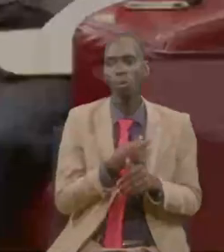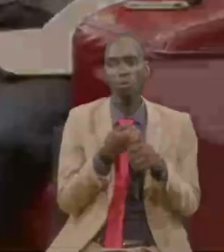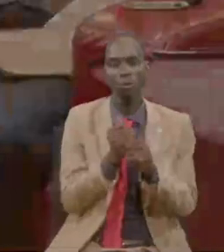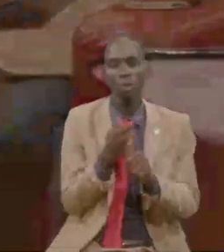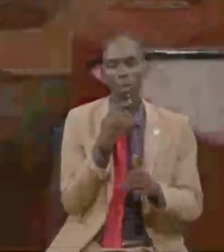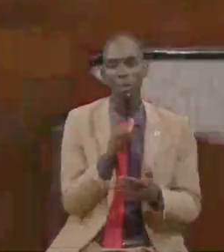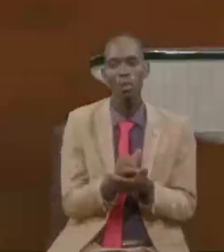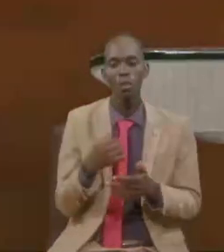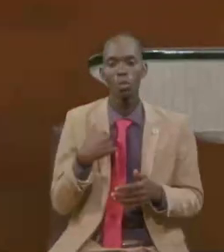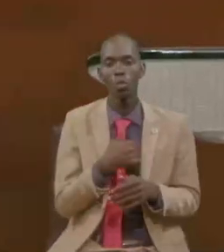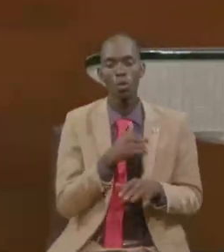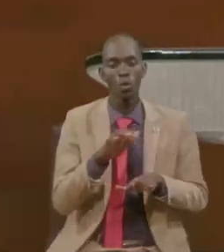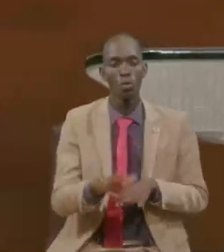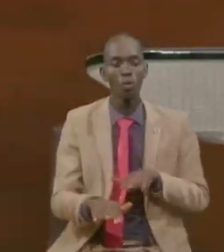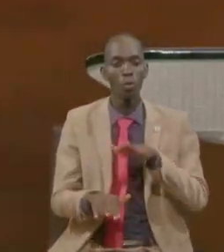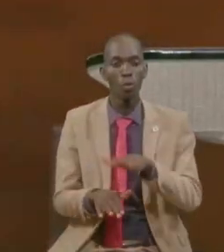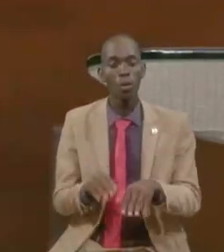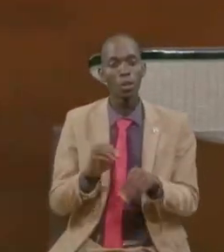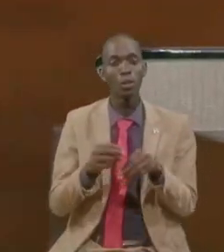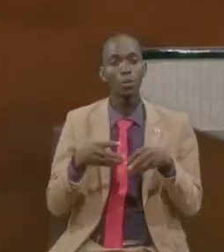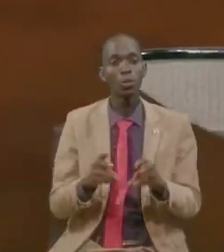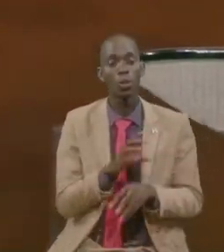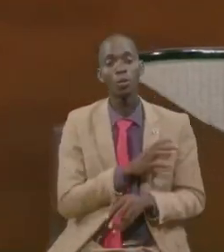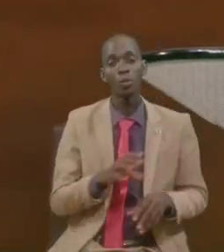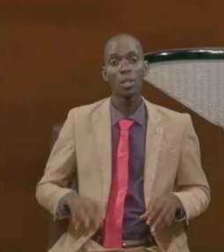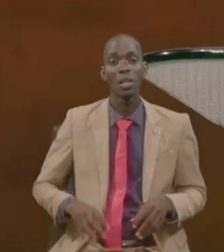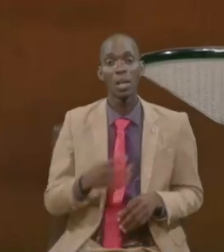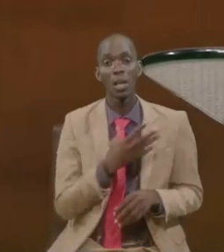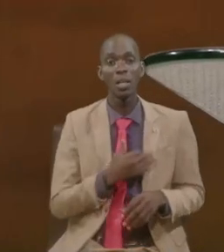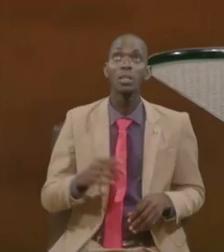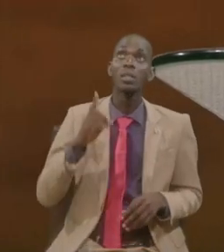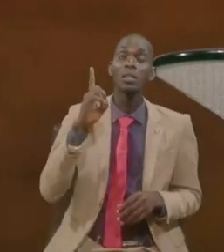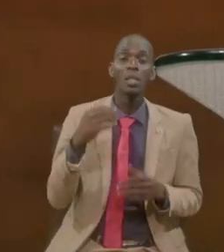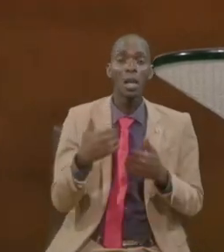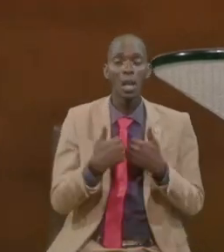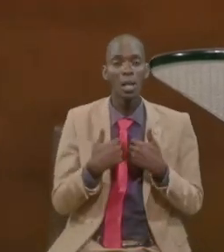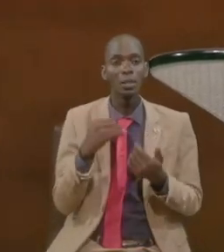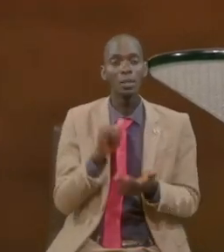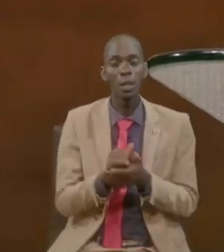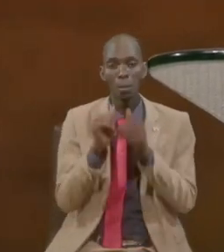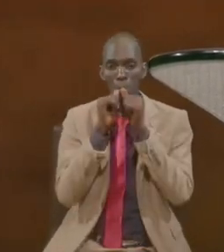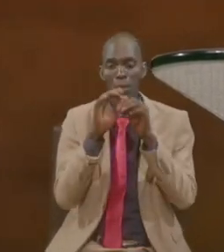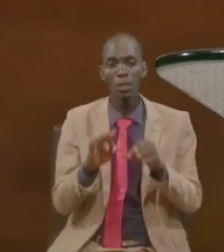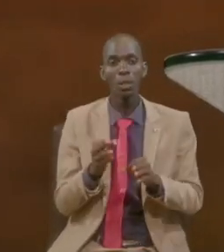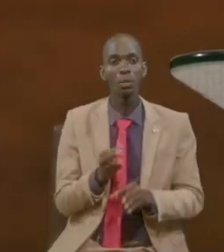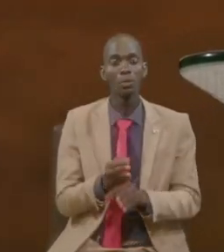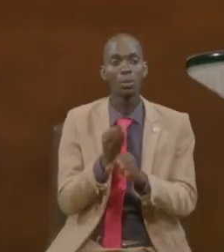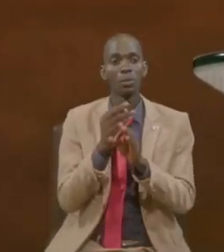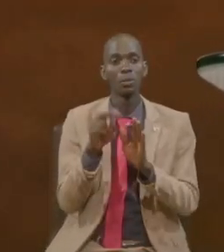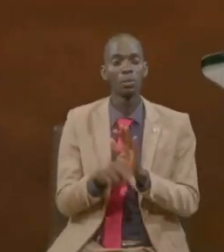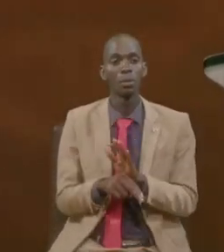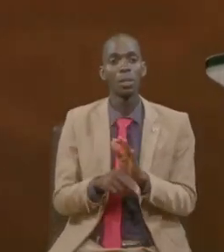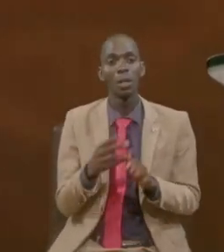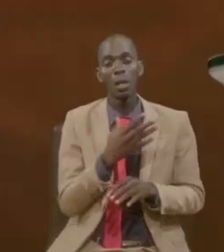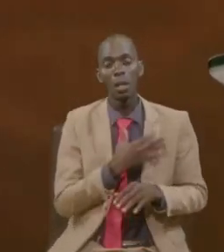nous marchons sur les traces de Christ. Alors, il a cette fidélité bénie